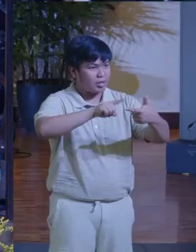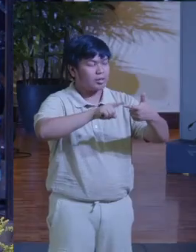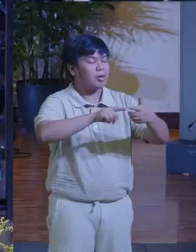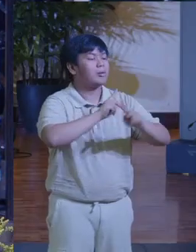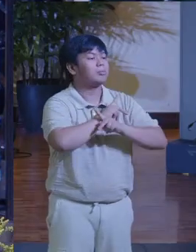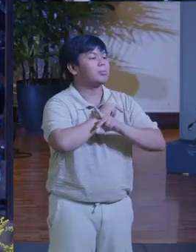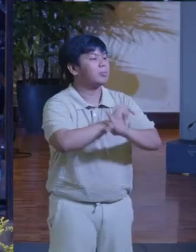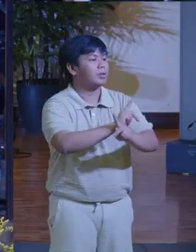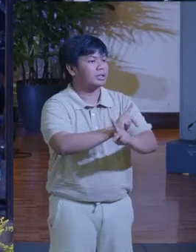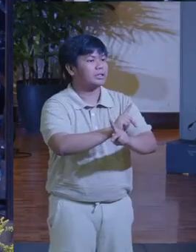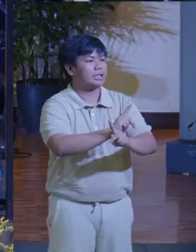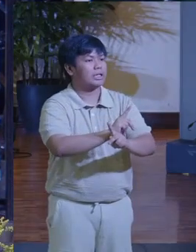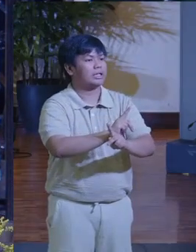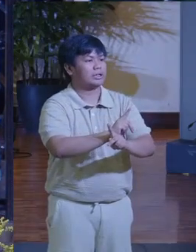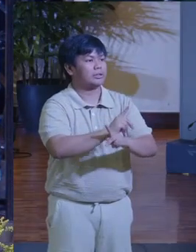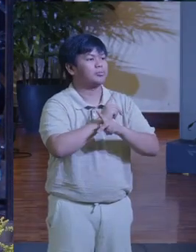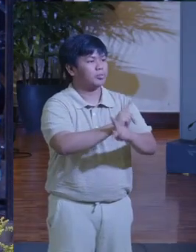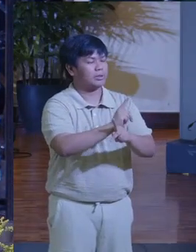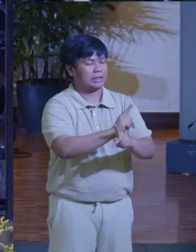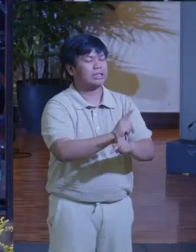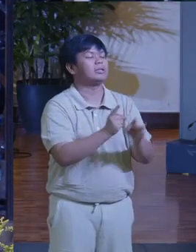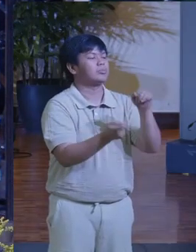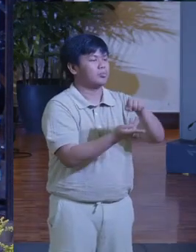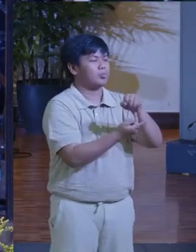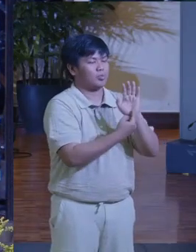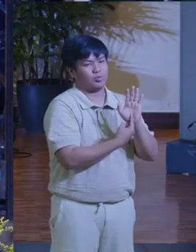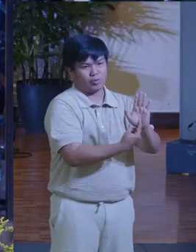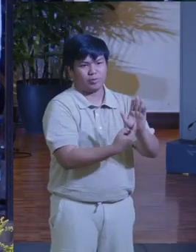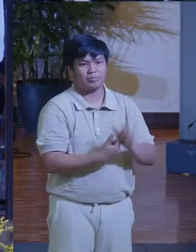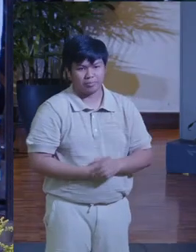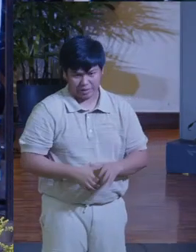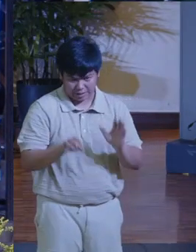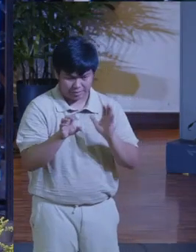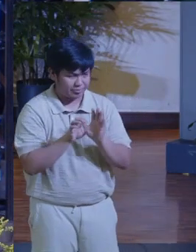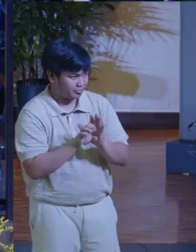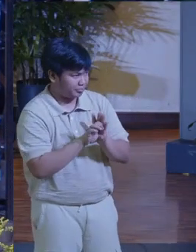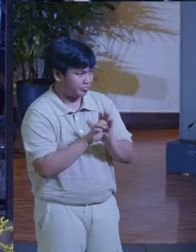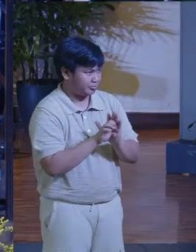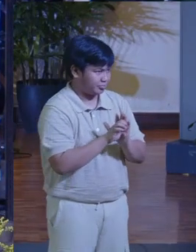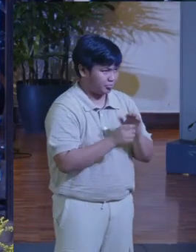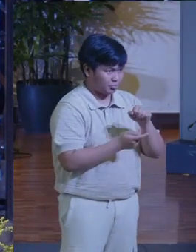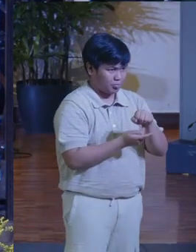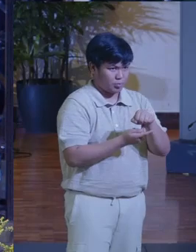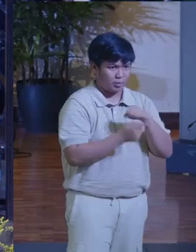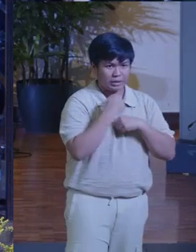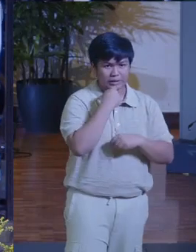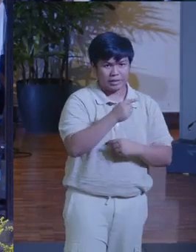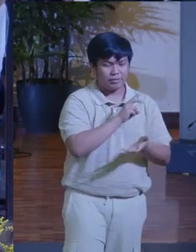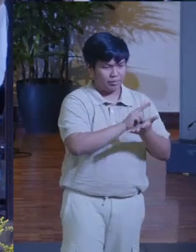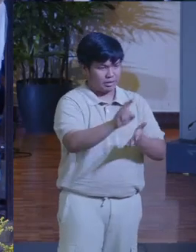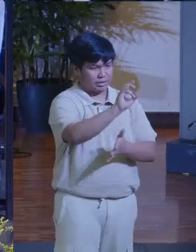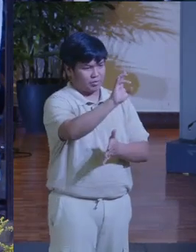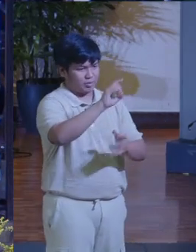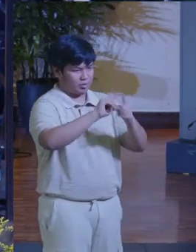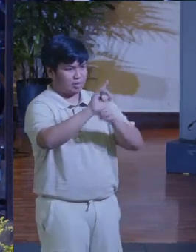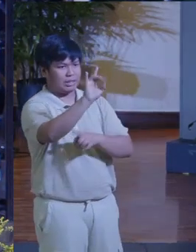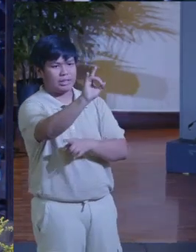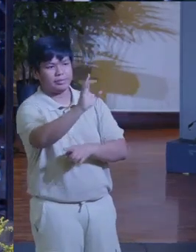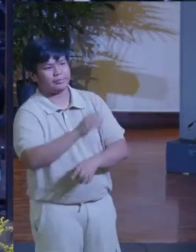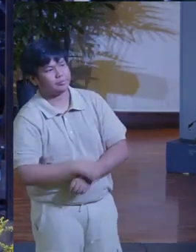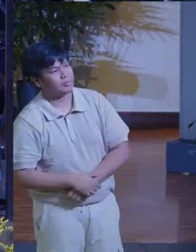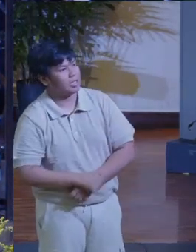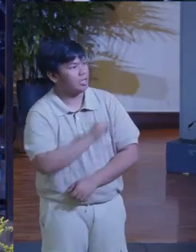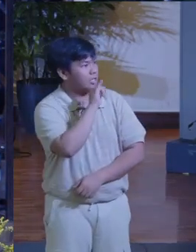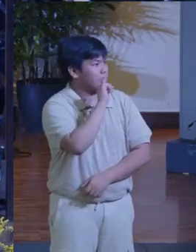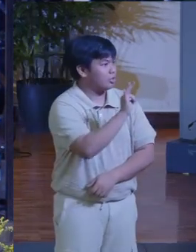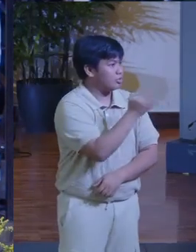defense ng kanyang statement. So sabi niya, sa verses 17 to 18, but